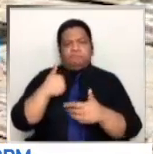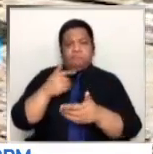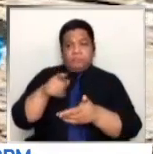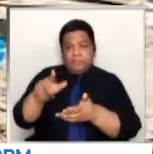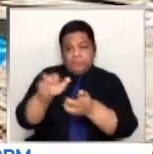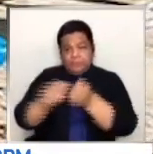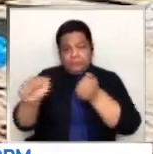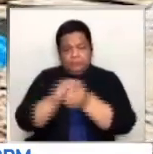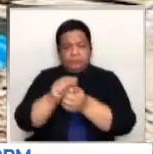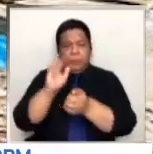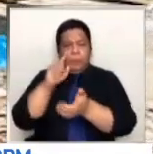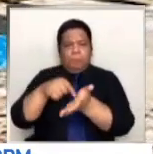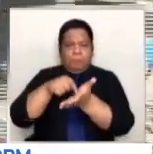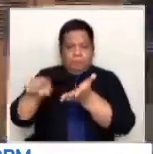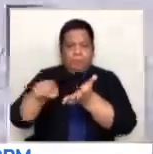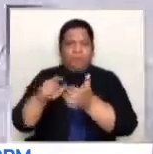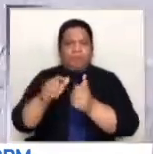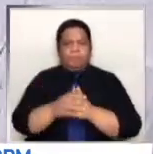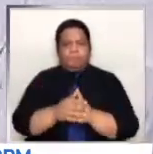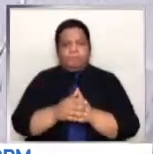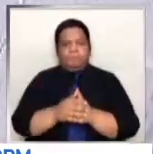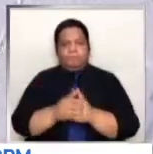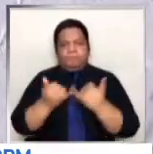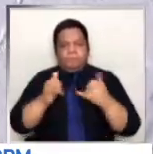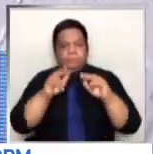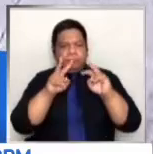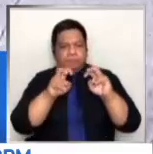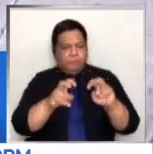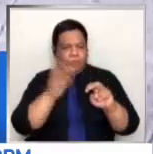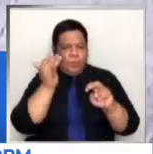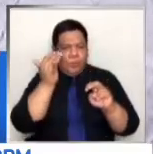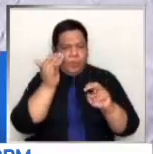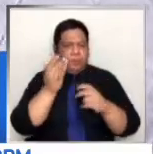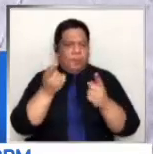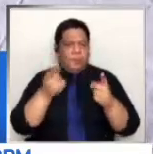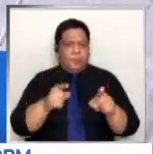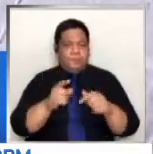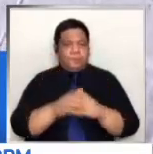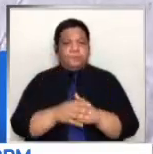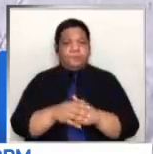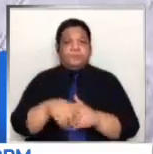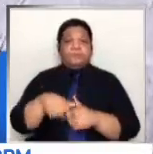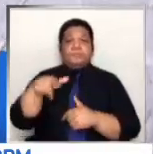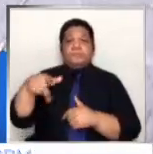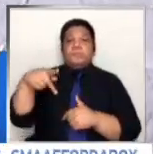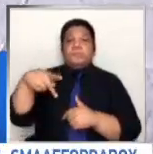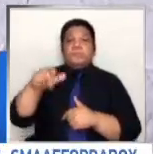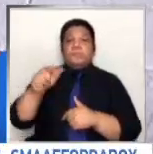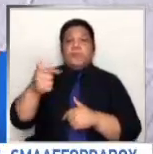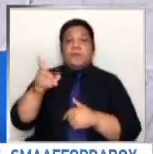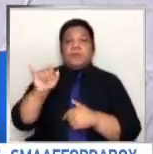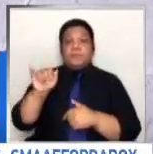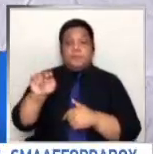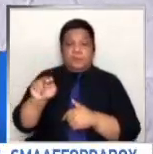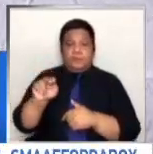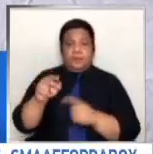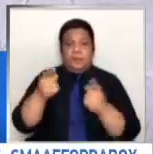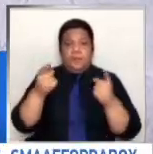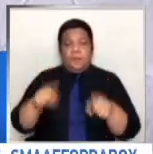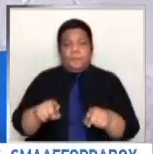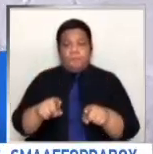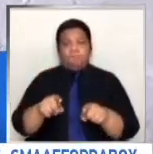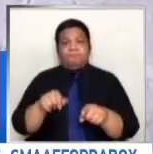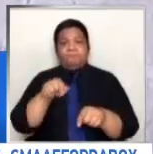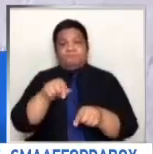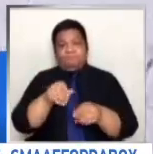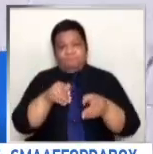inaalam ang sanhi ng insidente. Sa Pagadian City naman, paliko mula sa Rizal Avenue sa Barangay Balangasan ang isang motorsiklong